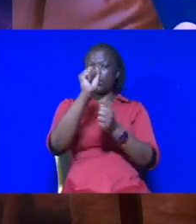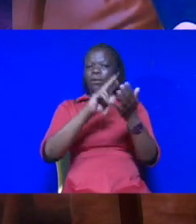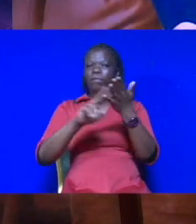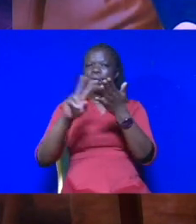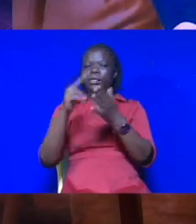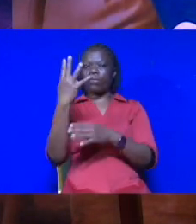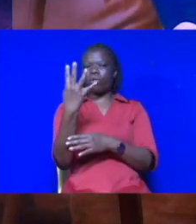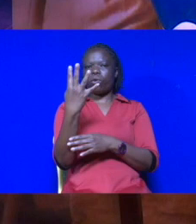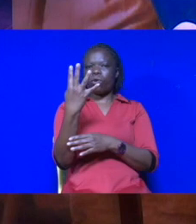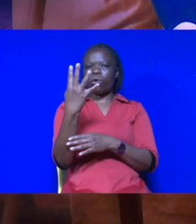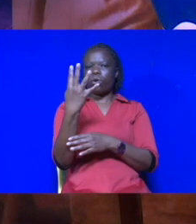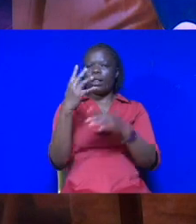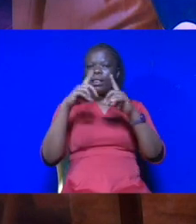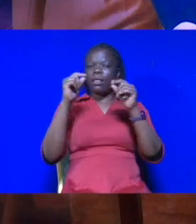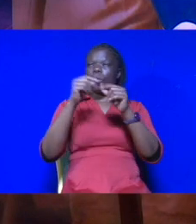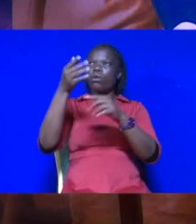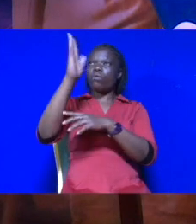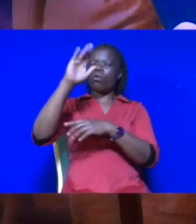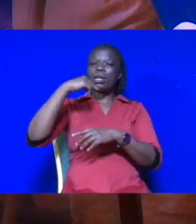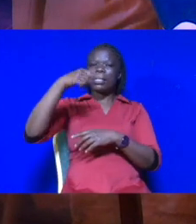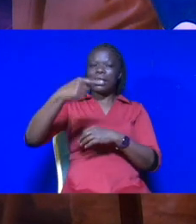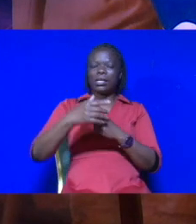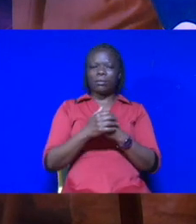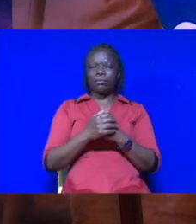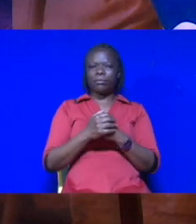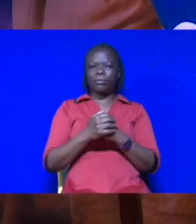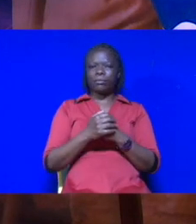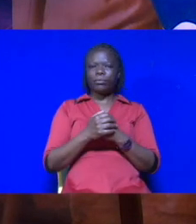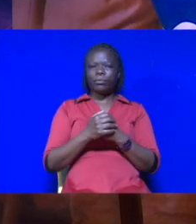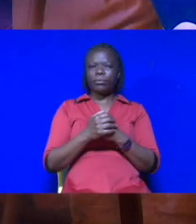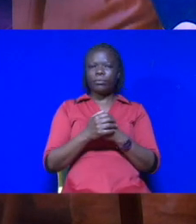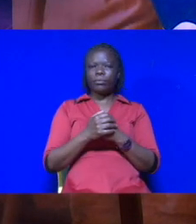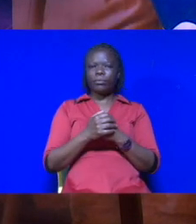4. Neno la Mungu linasema